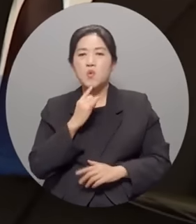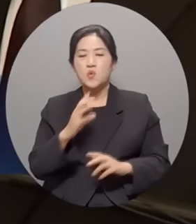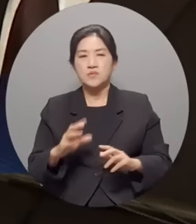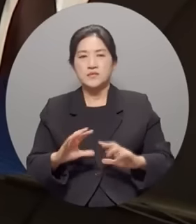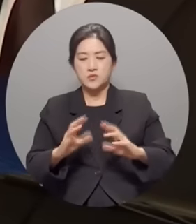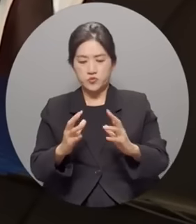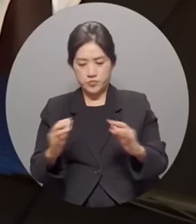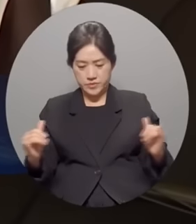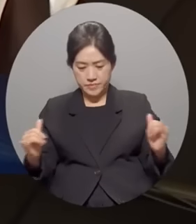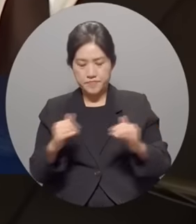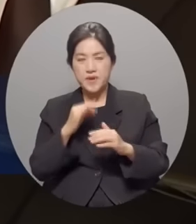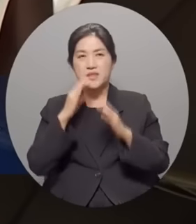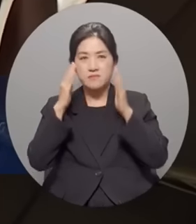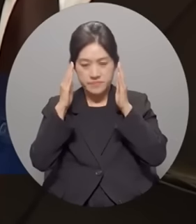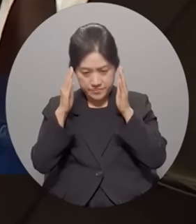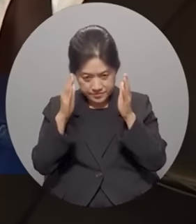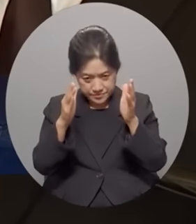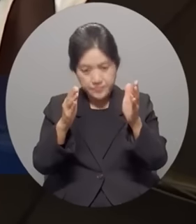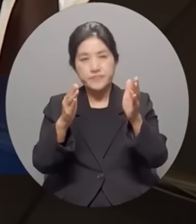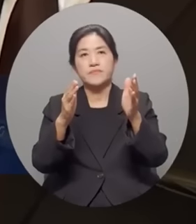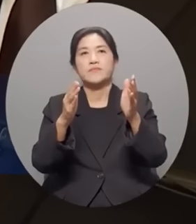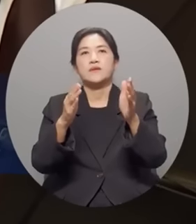오직 국민만